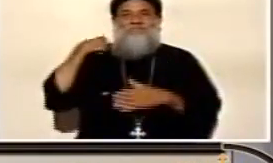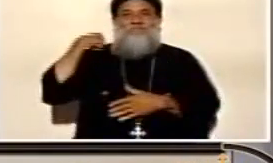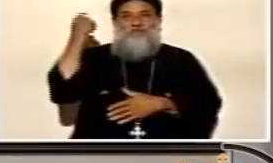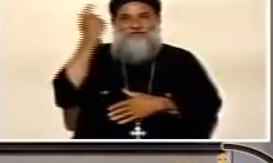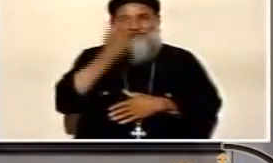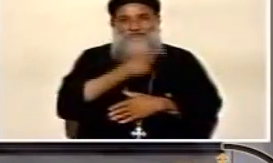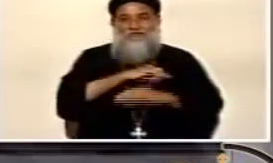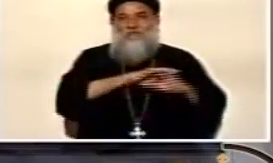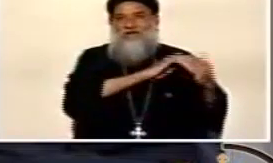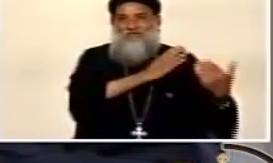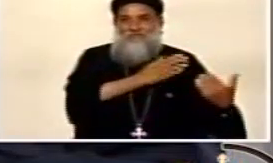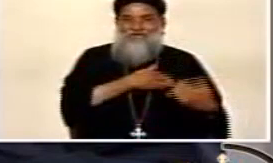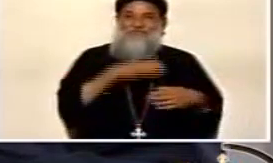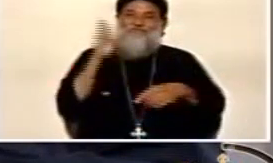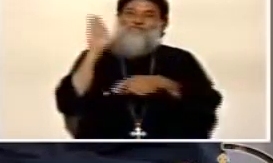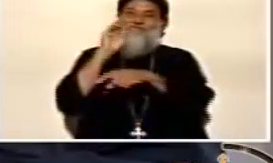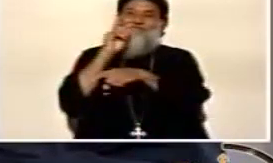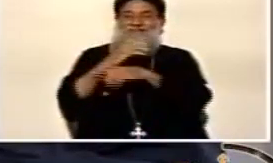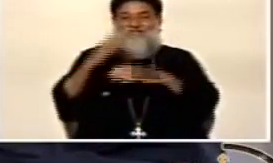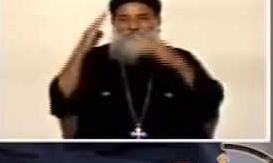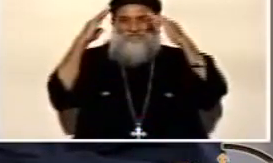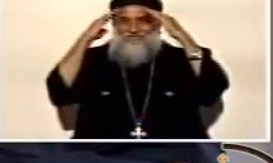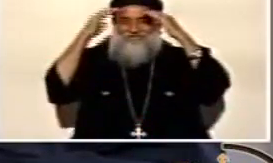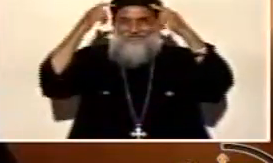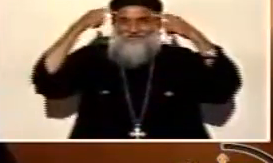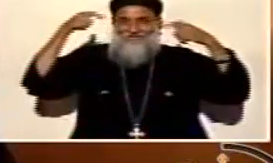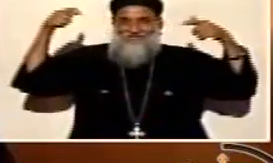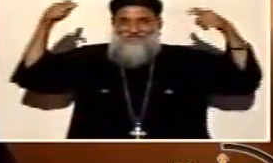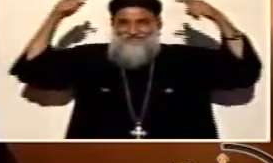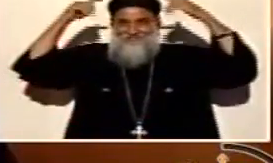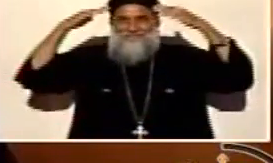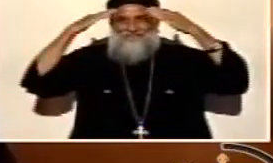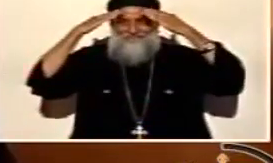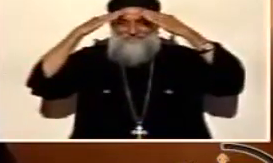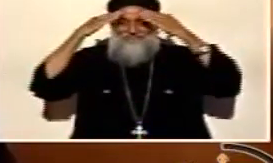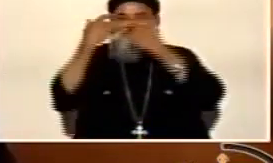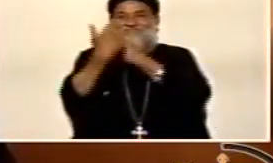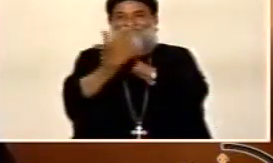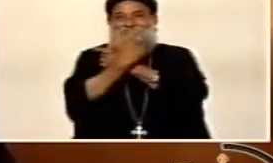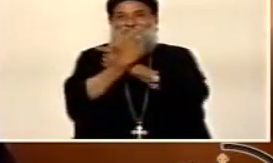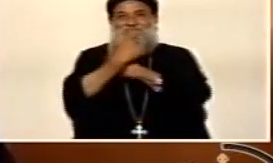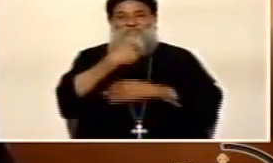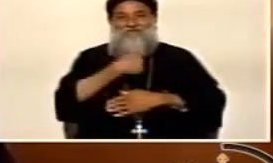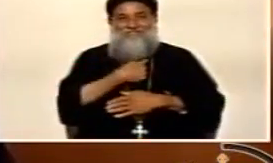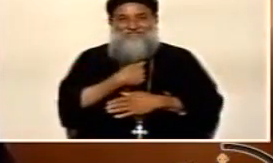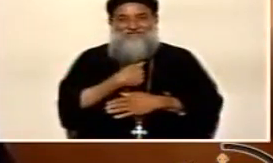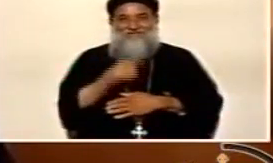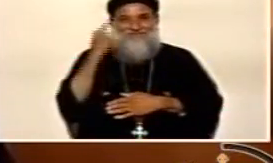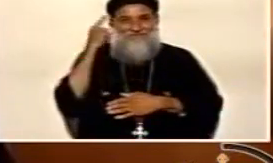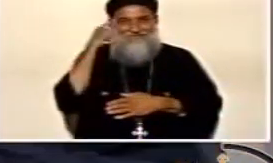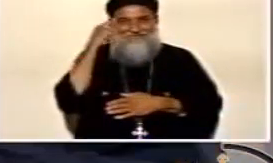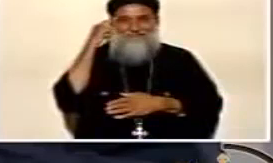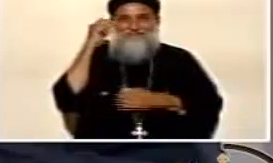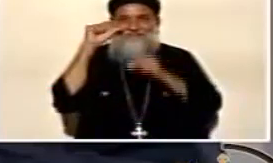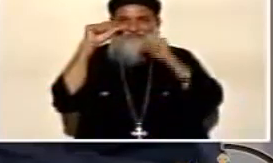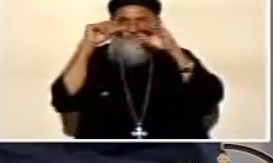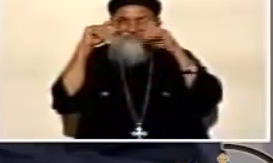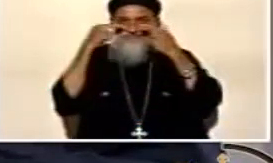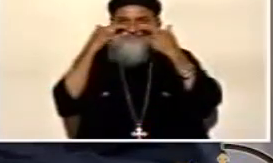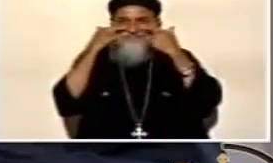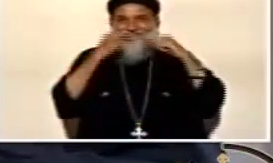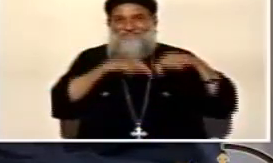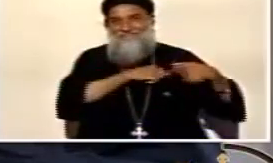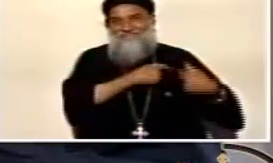الإيمان والتعليم. أهلا بك سيدنا. أهلا بوتسك. دايما منورنا ودايما بتعلمنا وتنير عقولنا وعيون